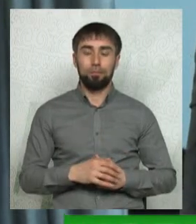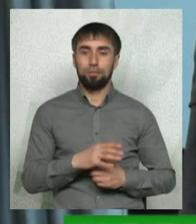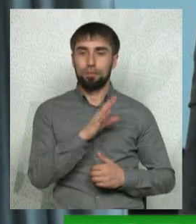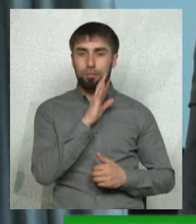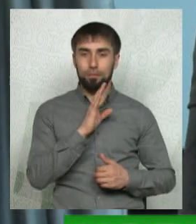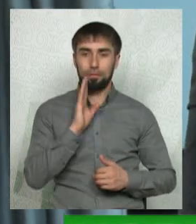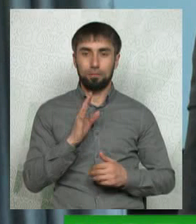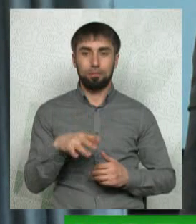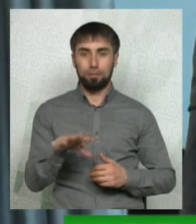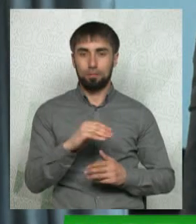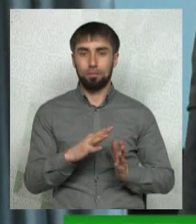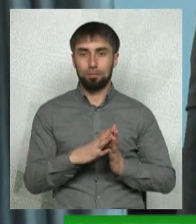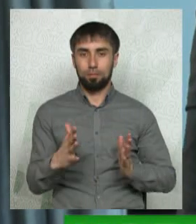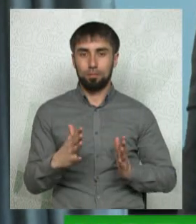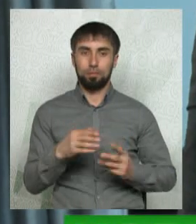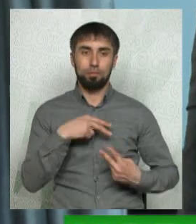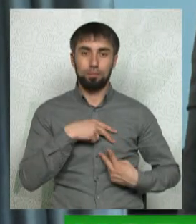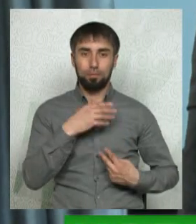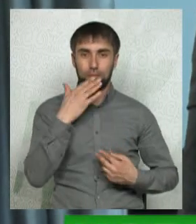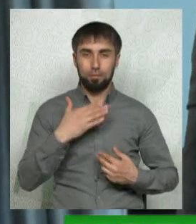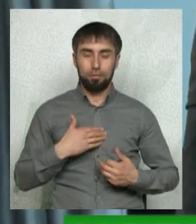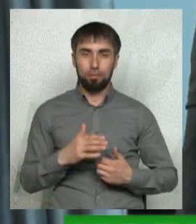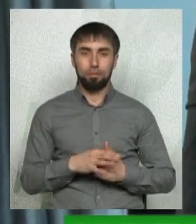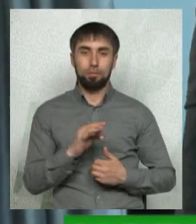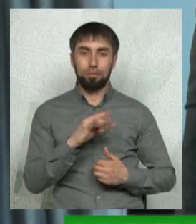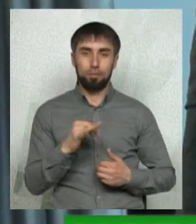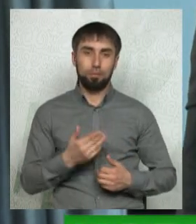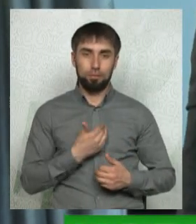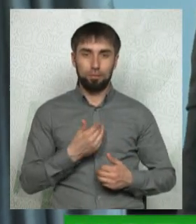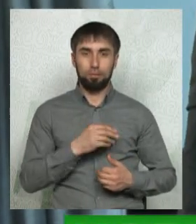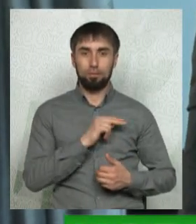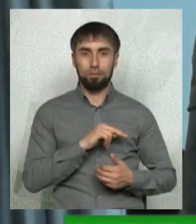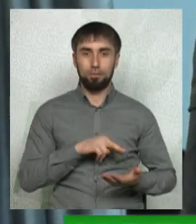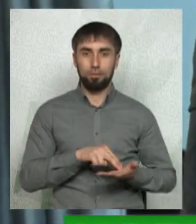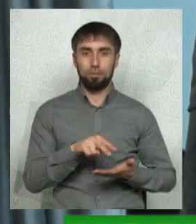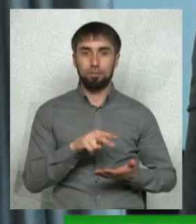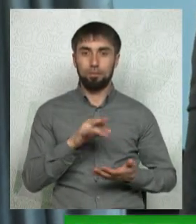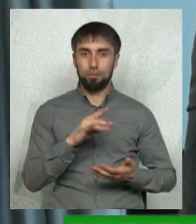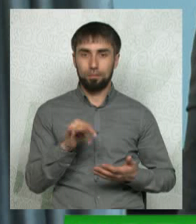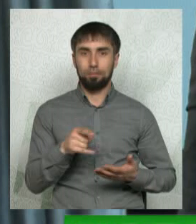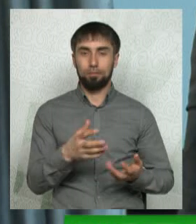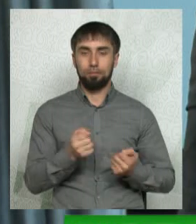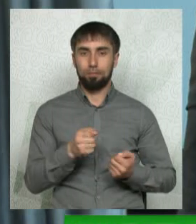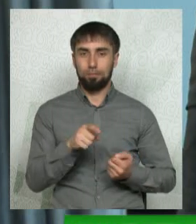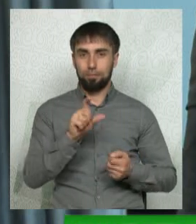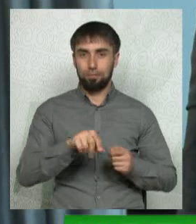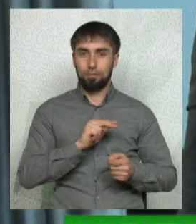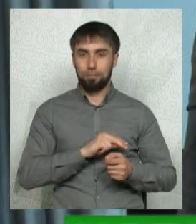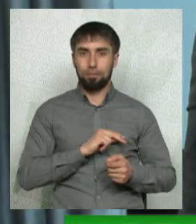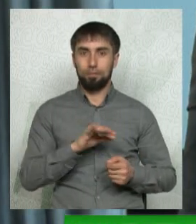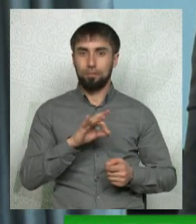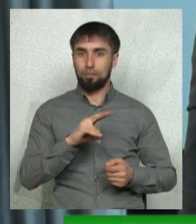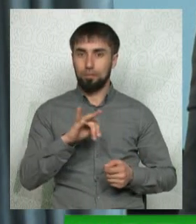женщины в основном, они трудолюбивые, они хотят работать, они дорожат работой, и они не